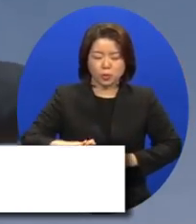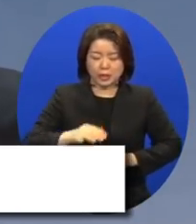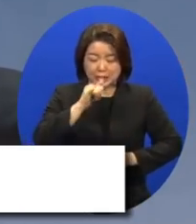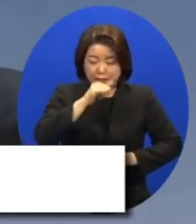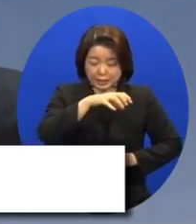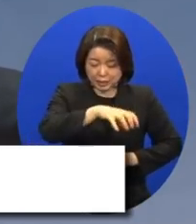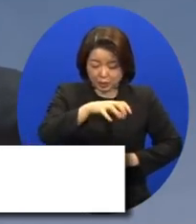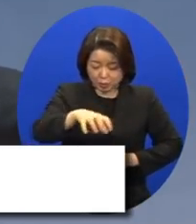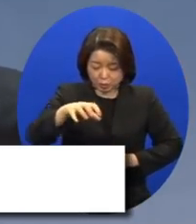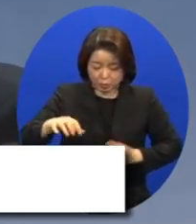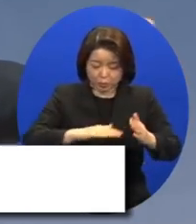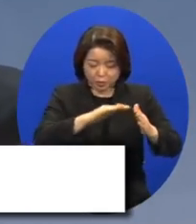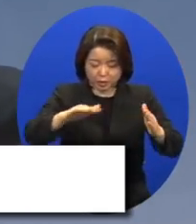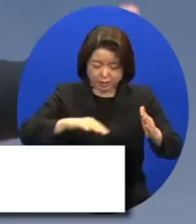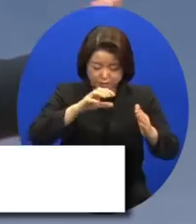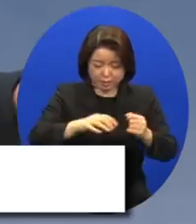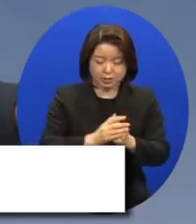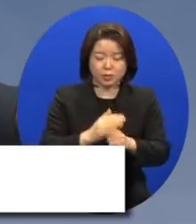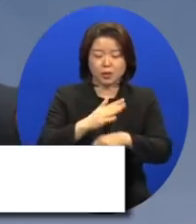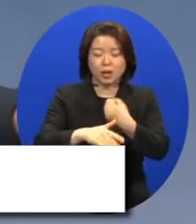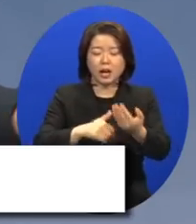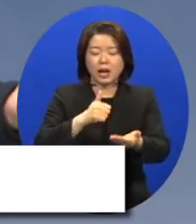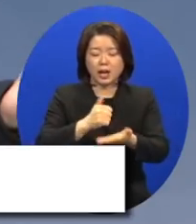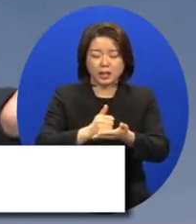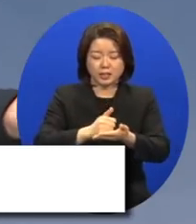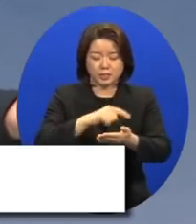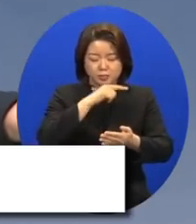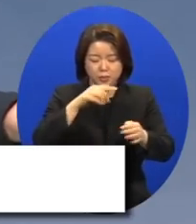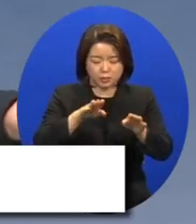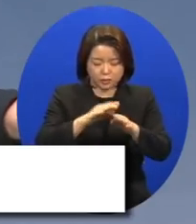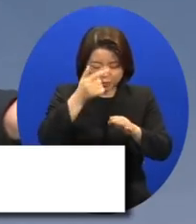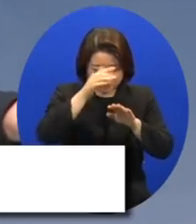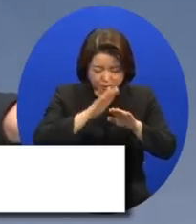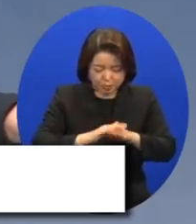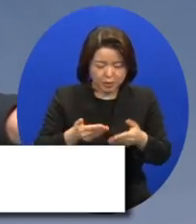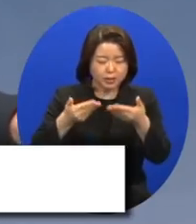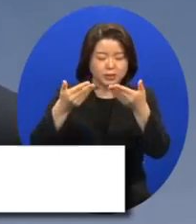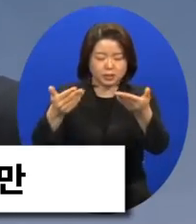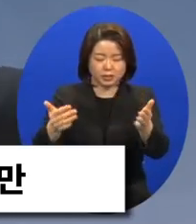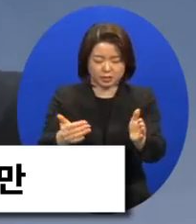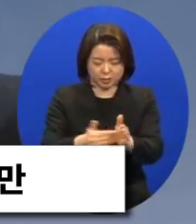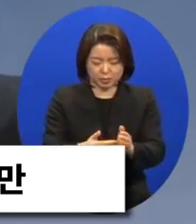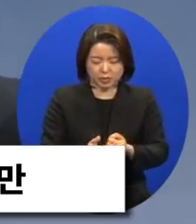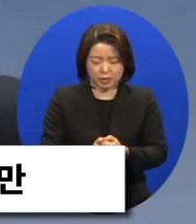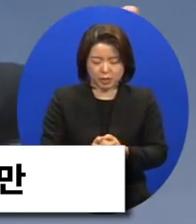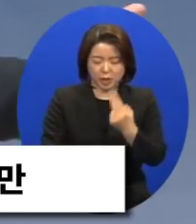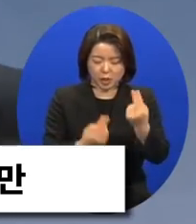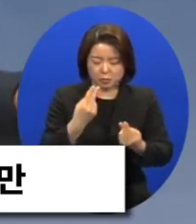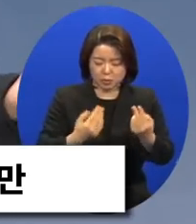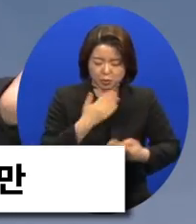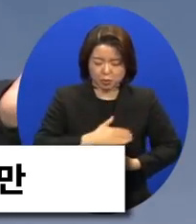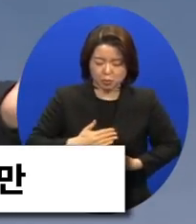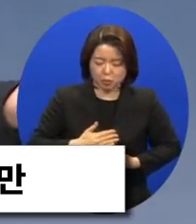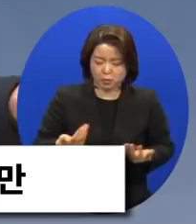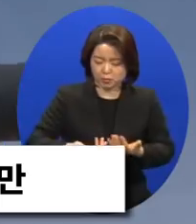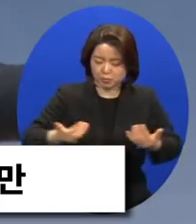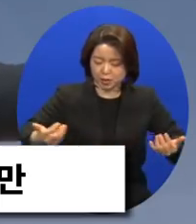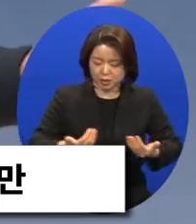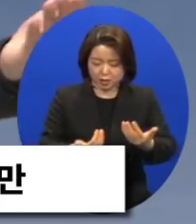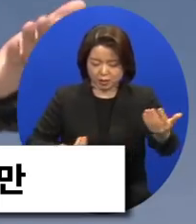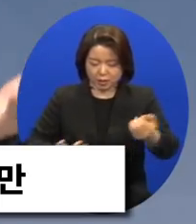가정해서 하나님께 주일 예배를 드렸습니다 비록 몸은 떨어져 서